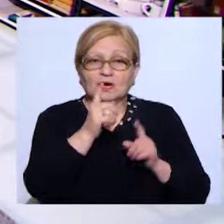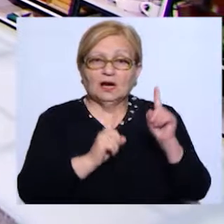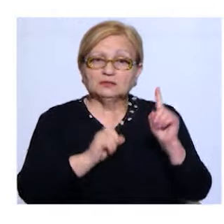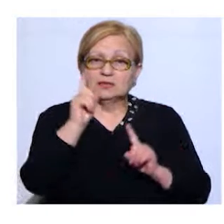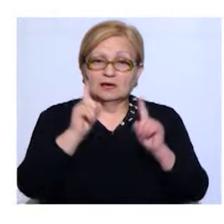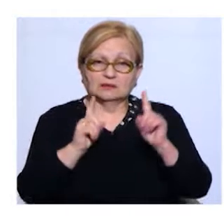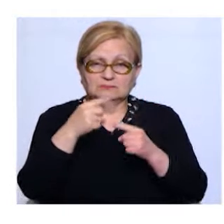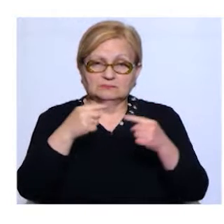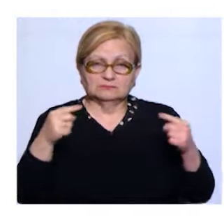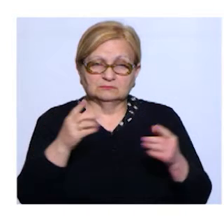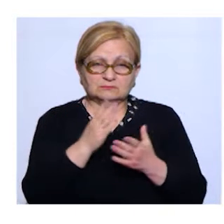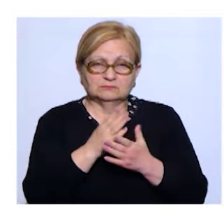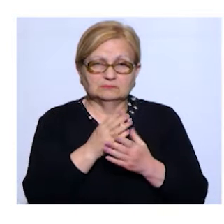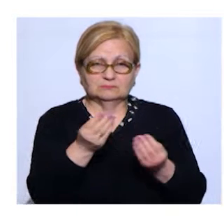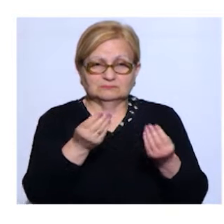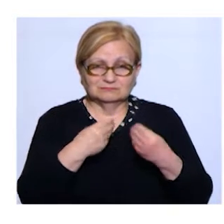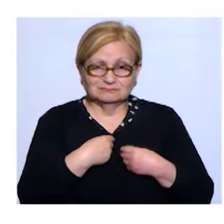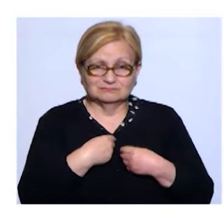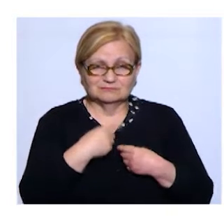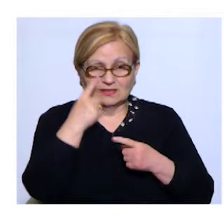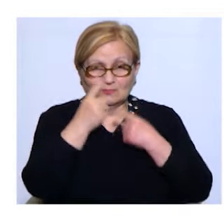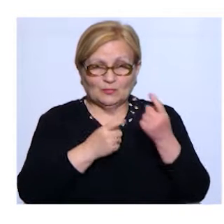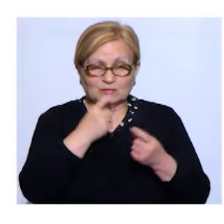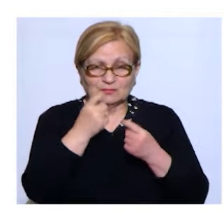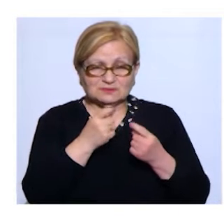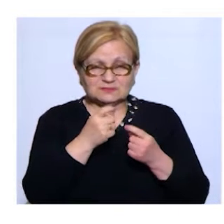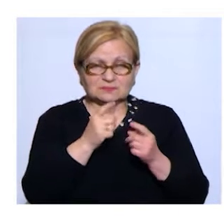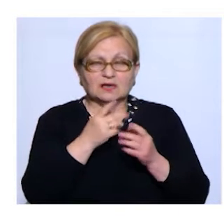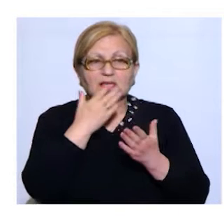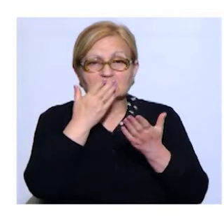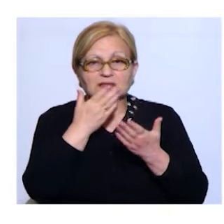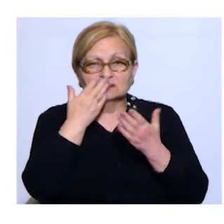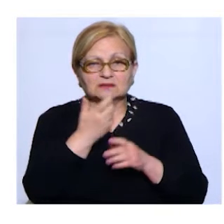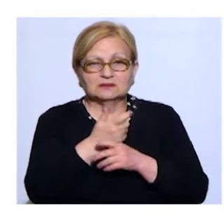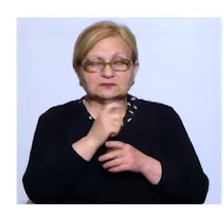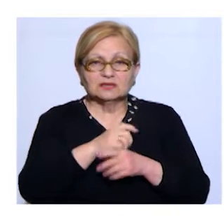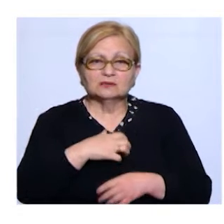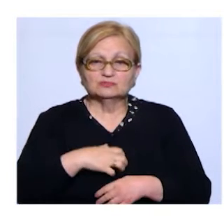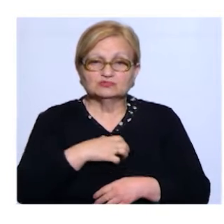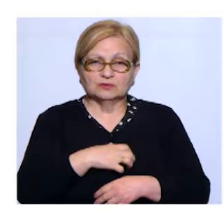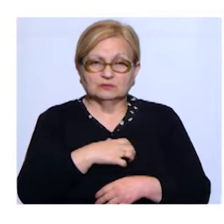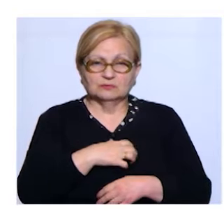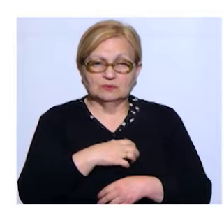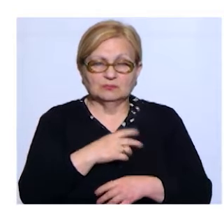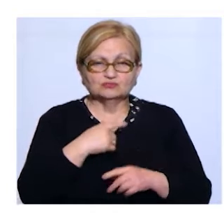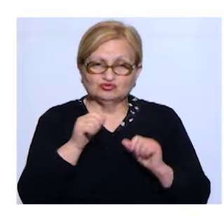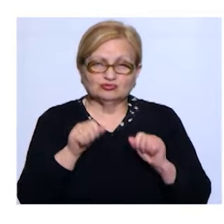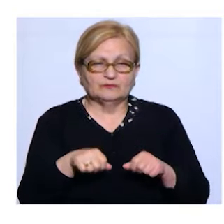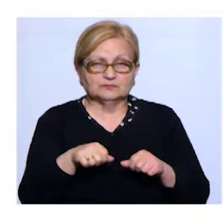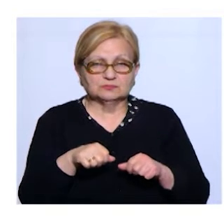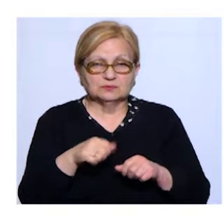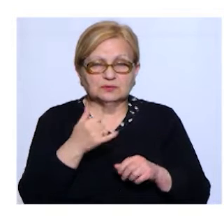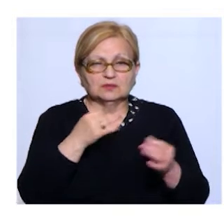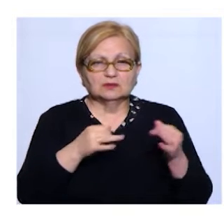დიაგრამების მეშვეობით მოწოდებული ინფორმაციის კითხვა დიაგრამებიდან არის ძალიან მნიშვნელოვანი, უნდა შეგვეძლოს, მაგრამ ახლა